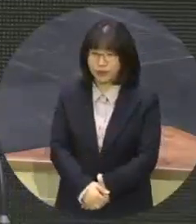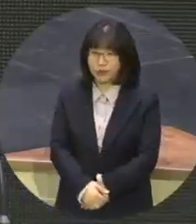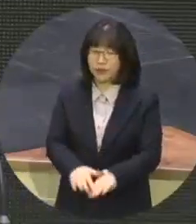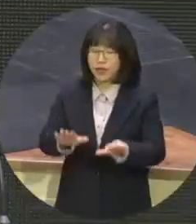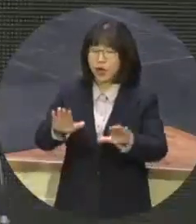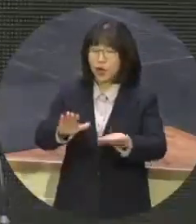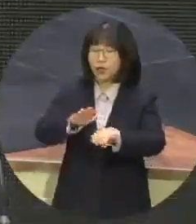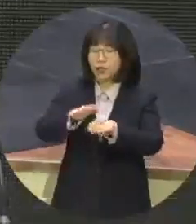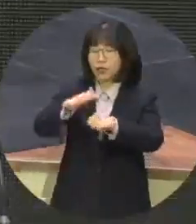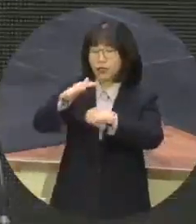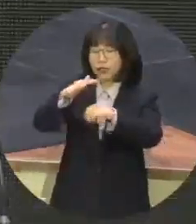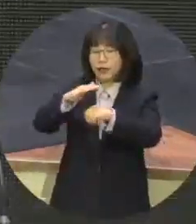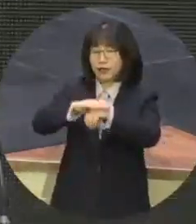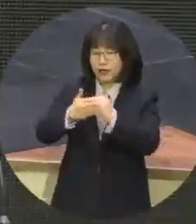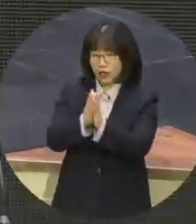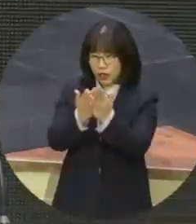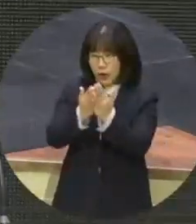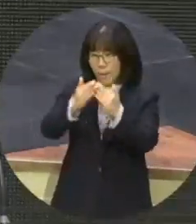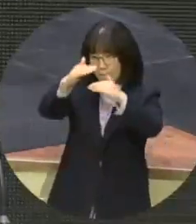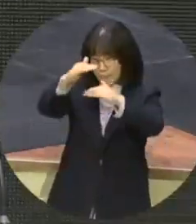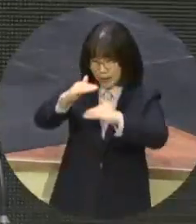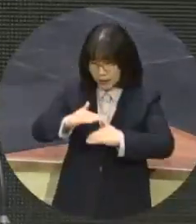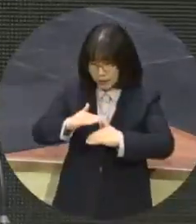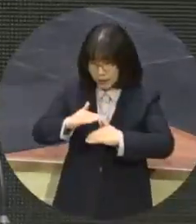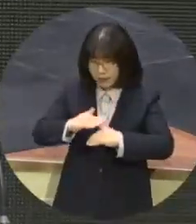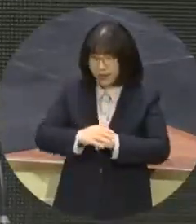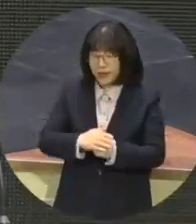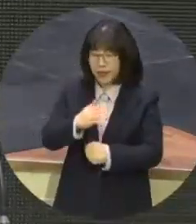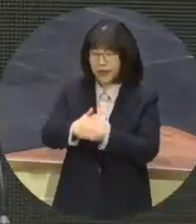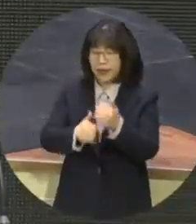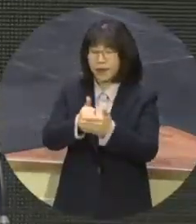읽어드리는 말씀 가지고 하나님의 시간표.